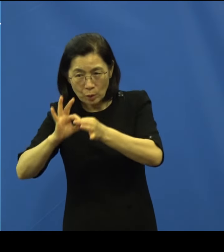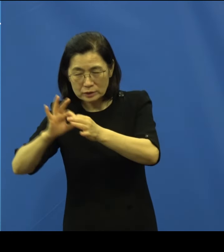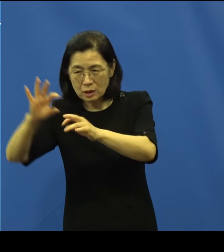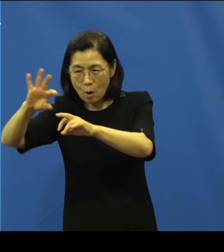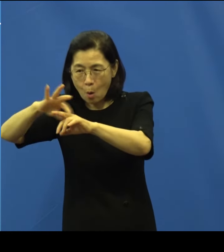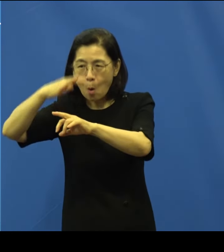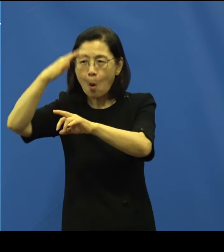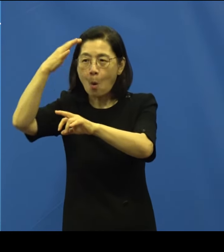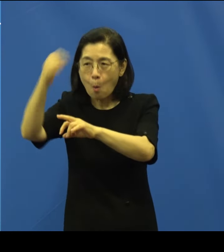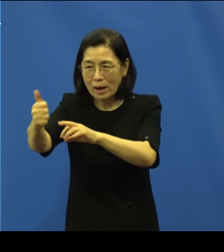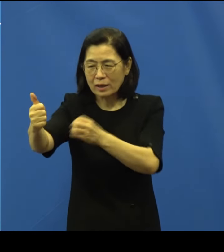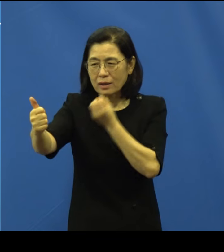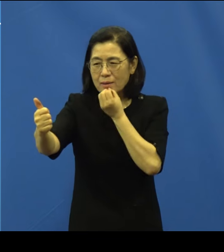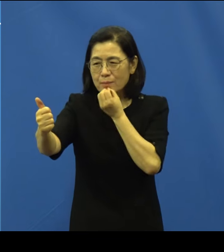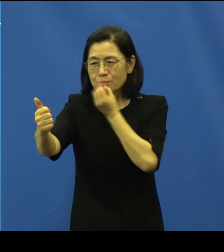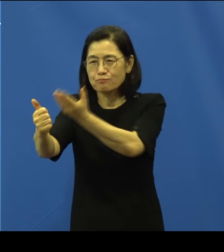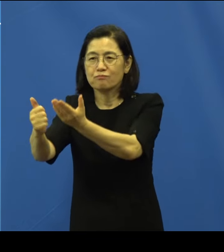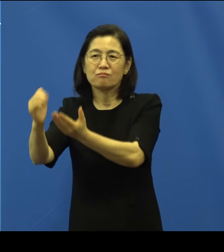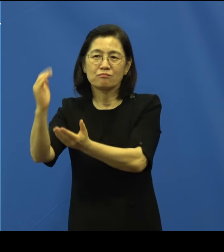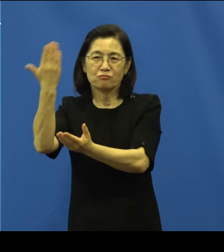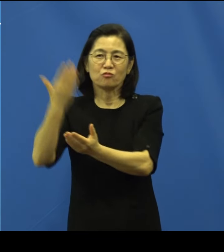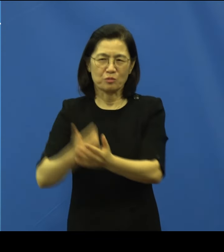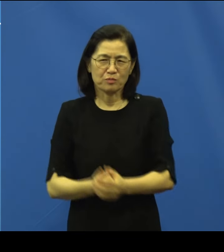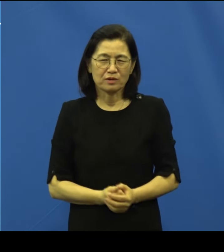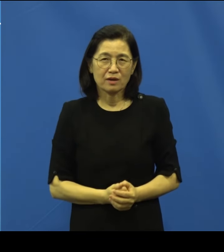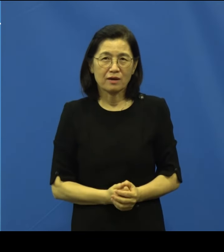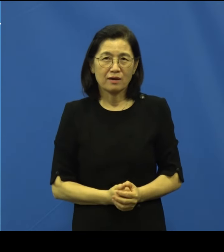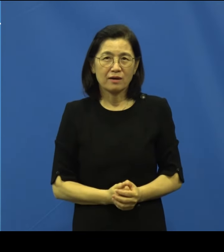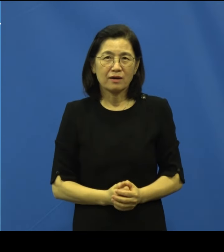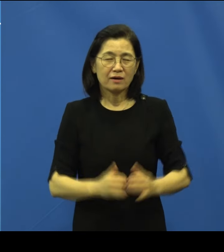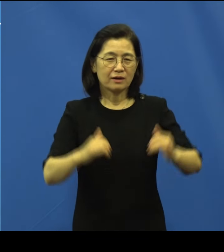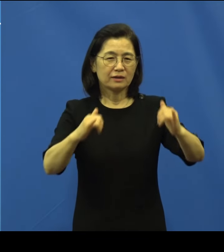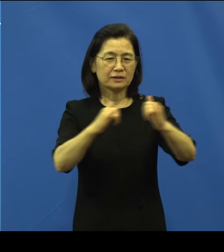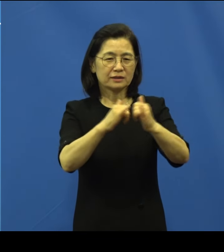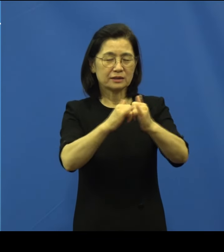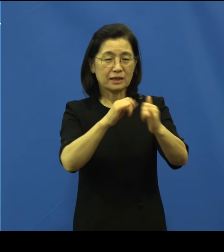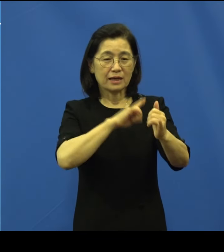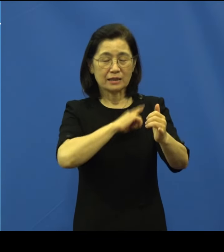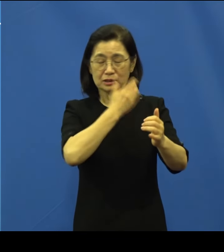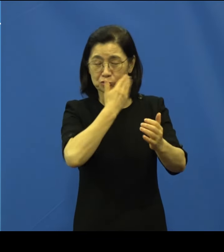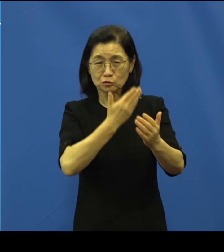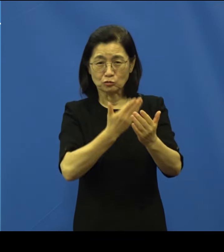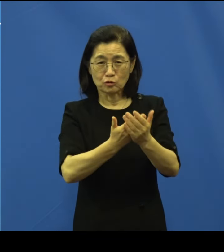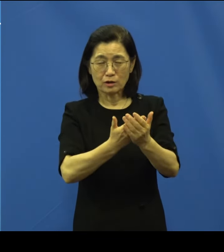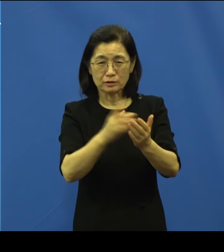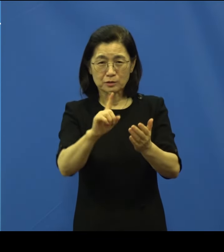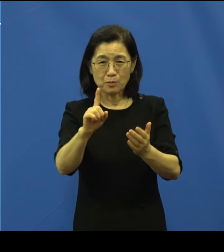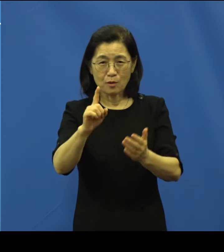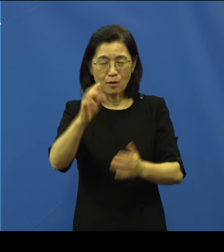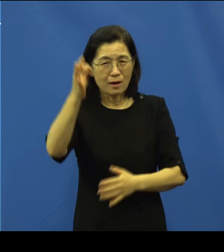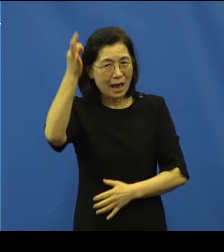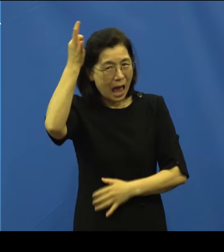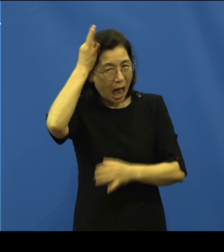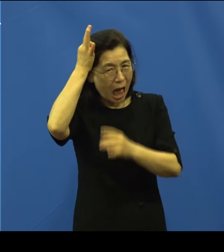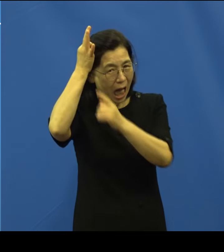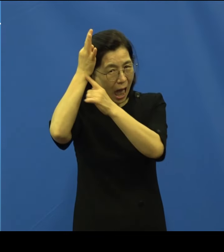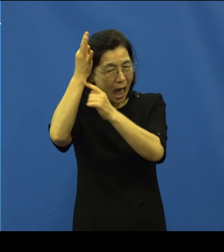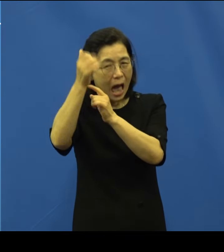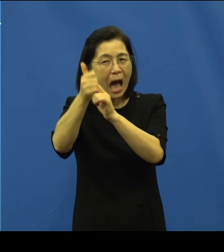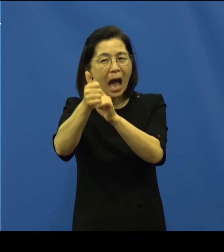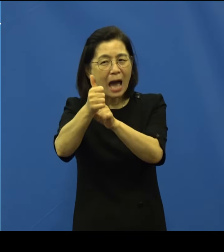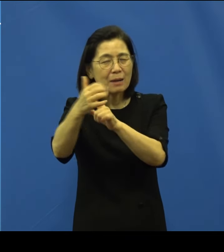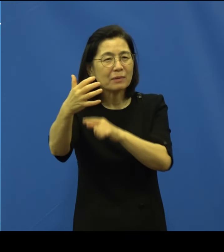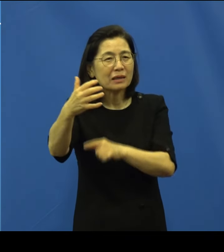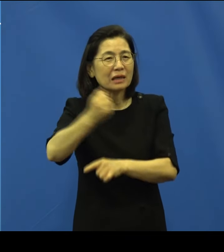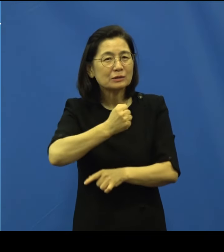그러니까 전쟁인데 결정적인 키는 선지자가 갖고 있는 거예요. 이 뭘 얘기합니까? 핵심은 누가 하나님의